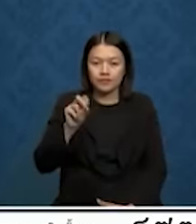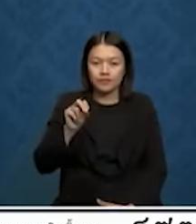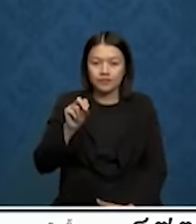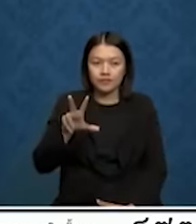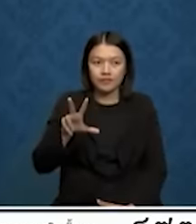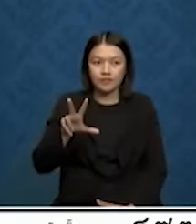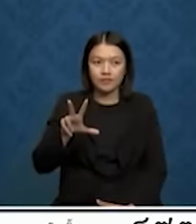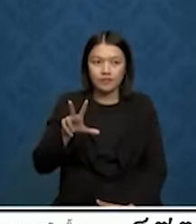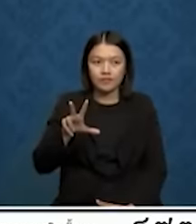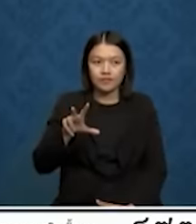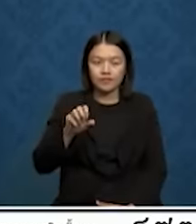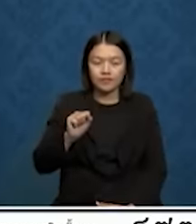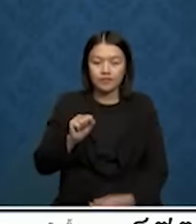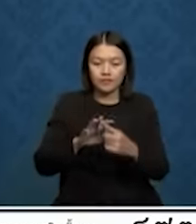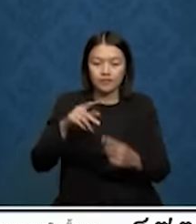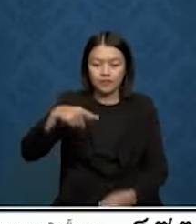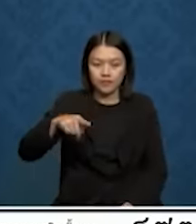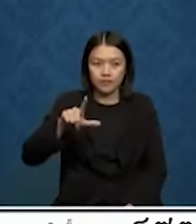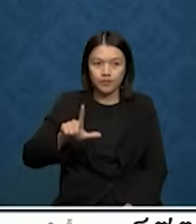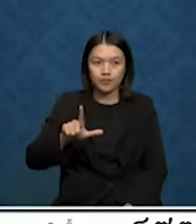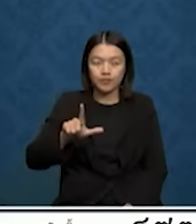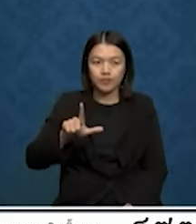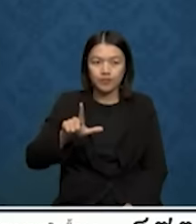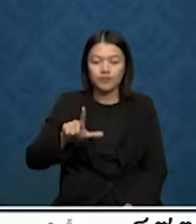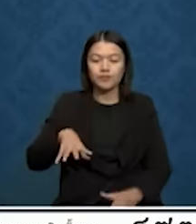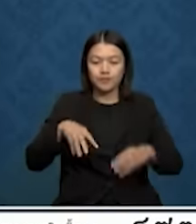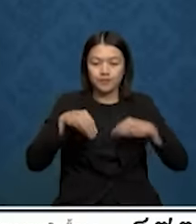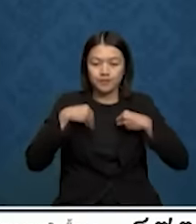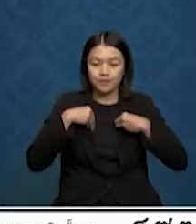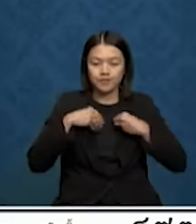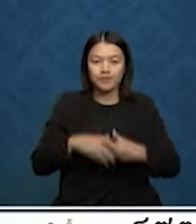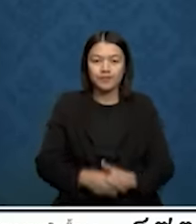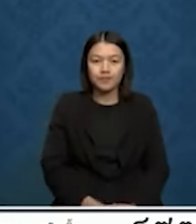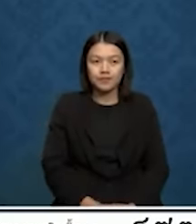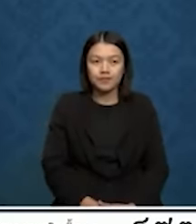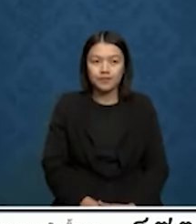433นายสุพลจุนใส เห็นชอบครับ